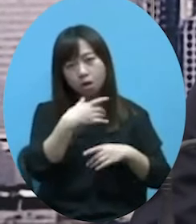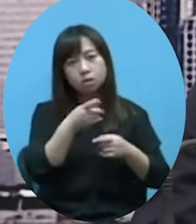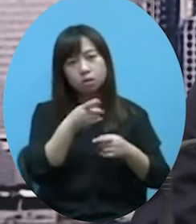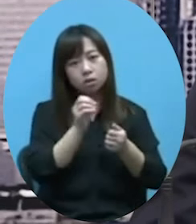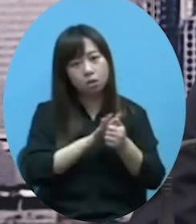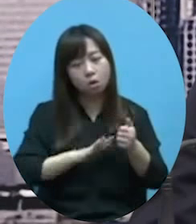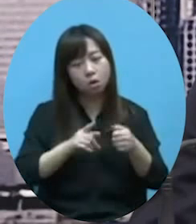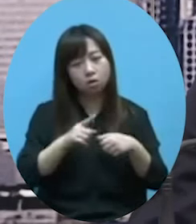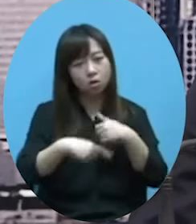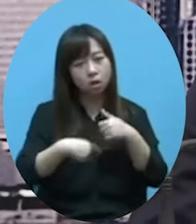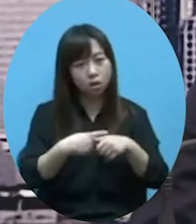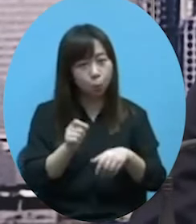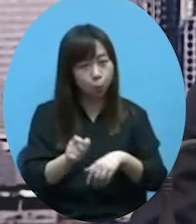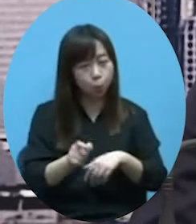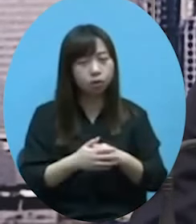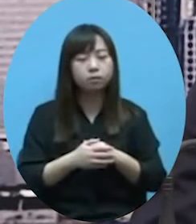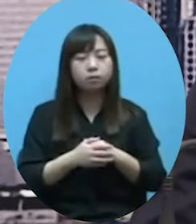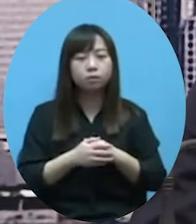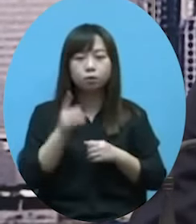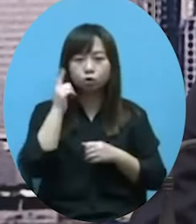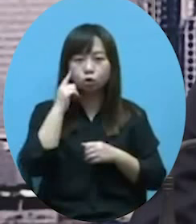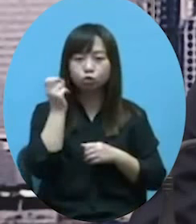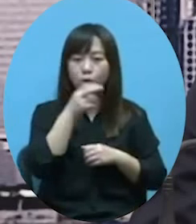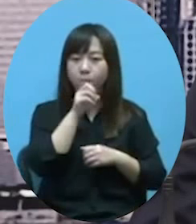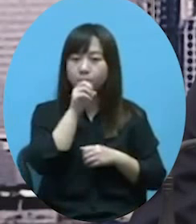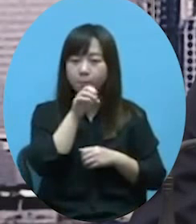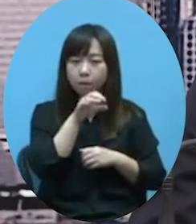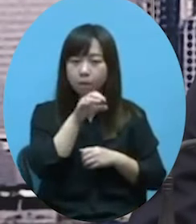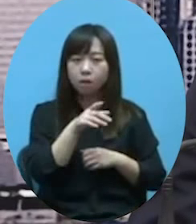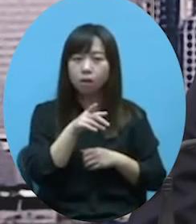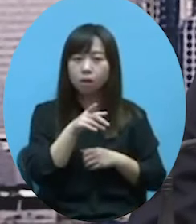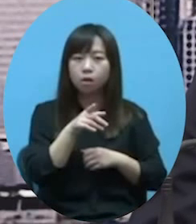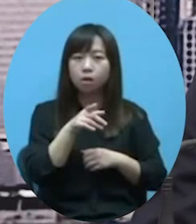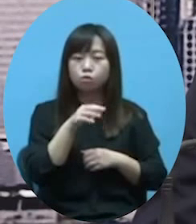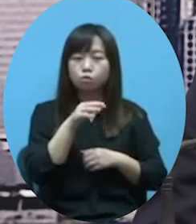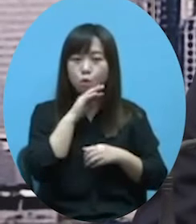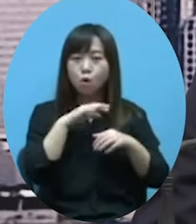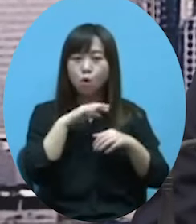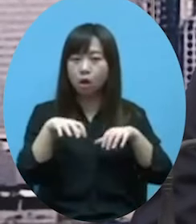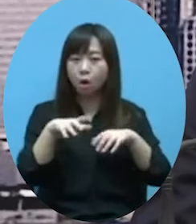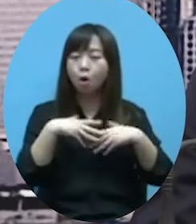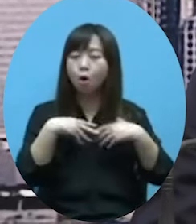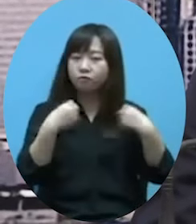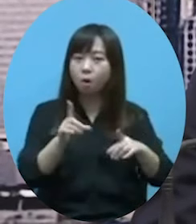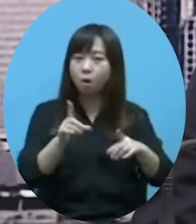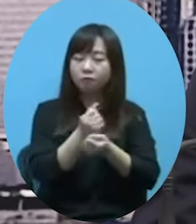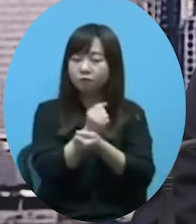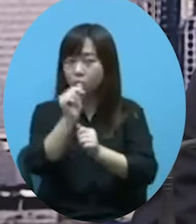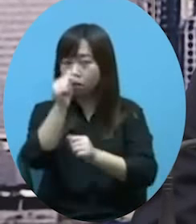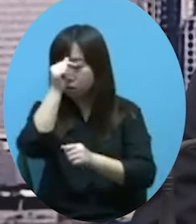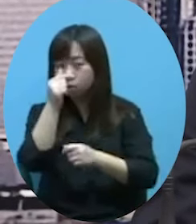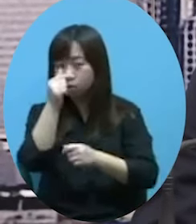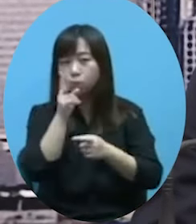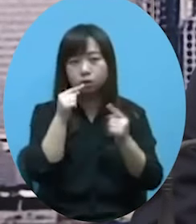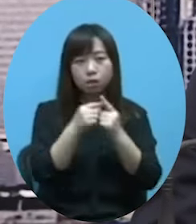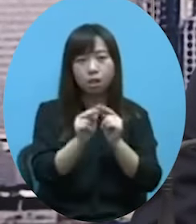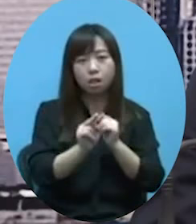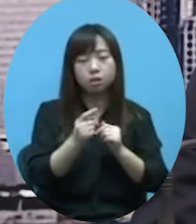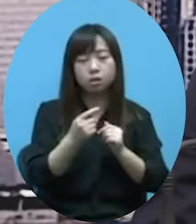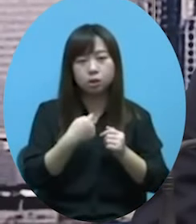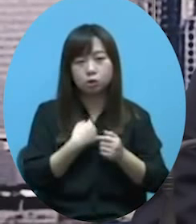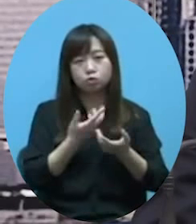體會不會有影響還有其實都想問一下其實如果當狗狗牠好返或者出院是否跟人一樣